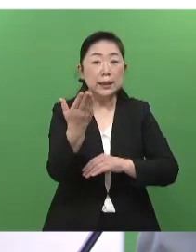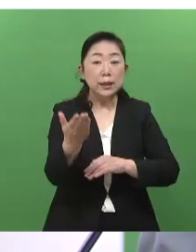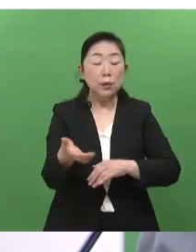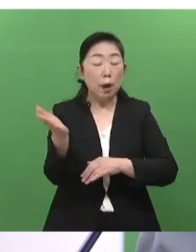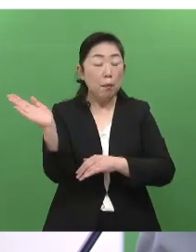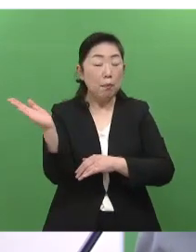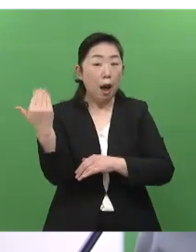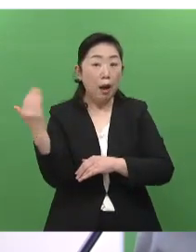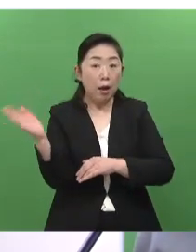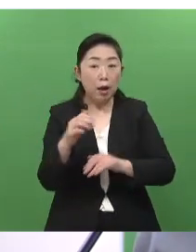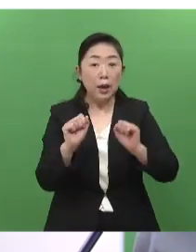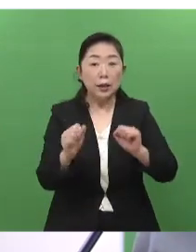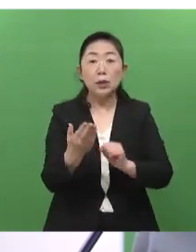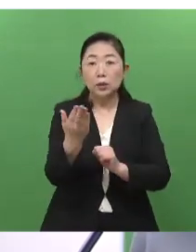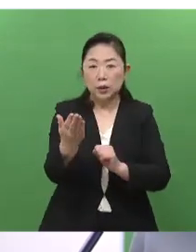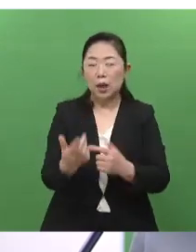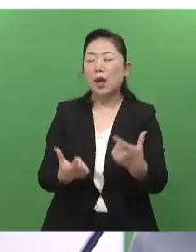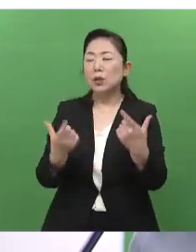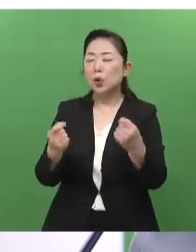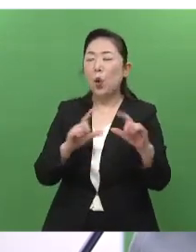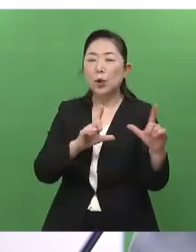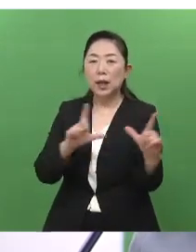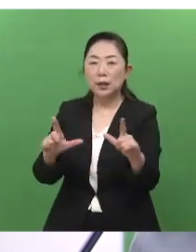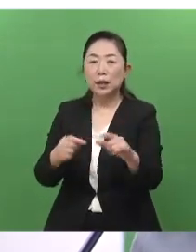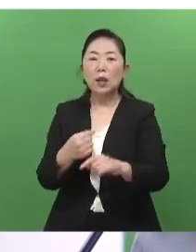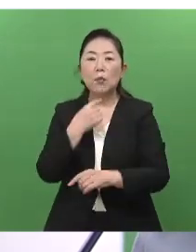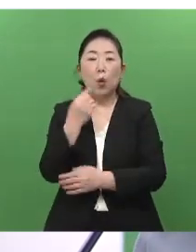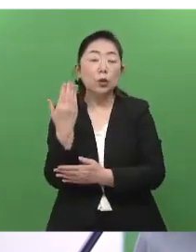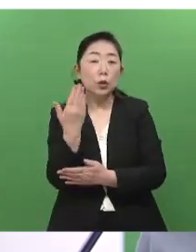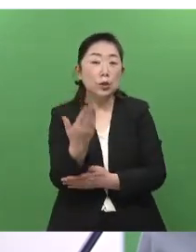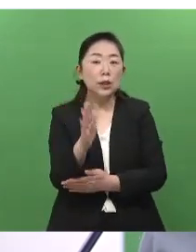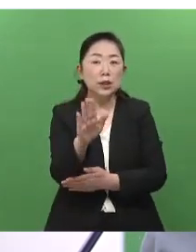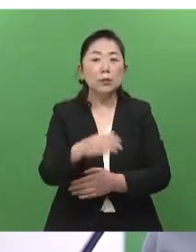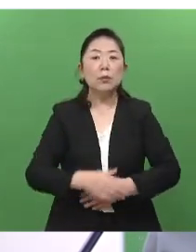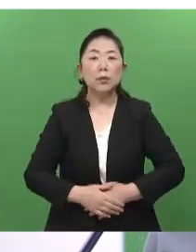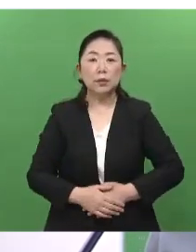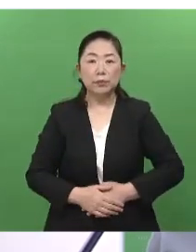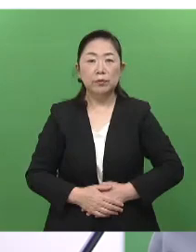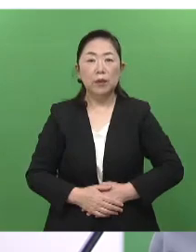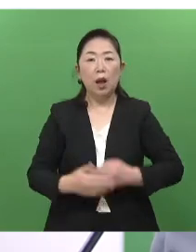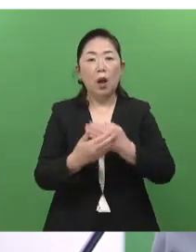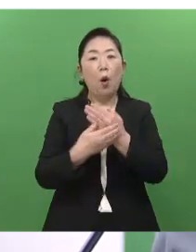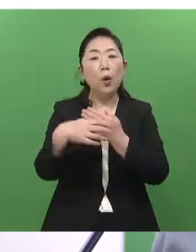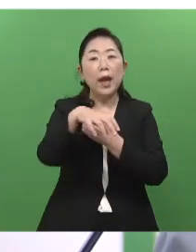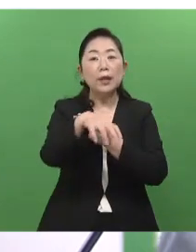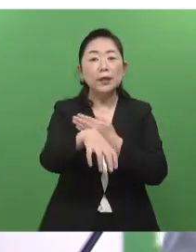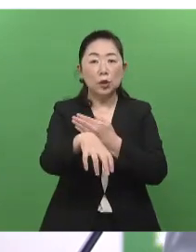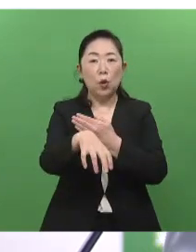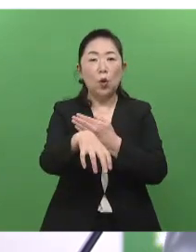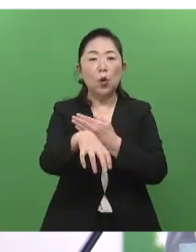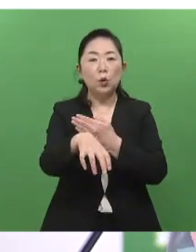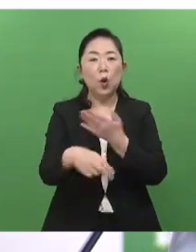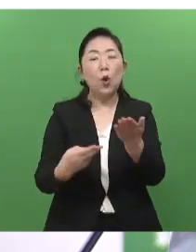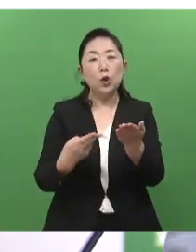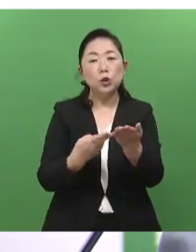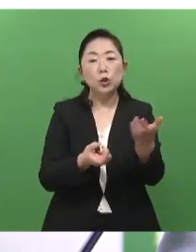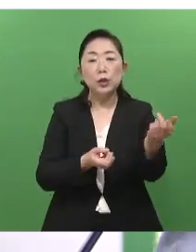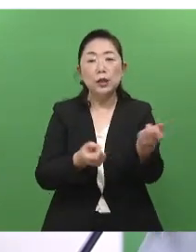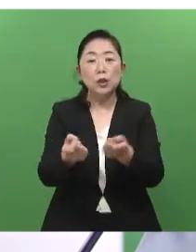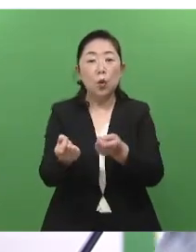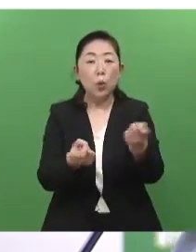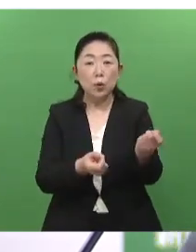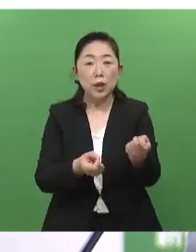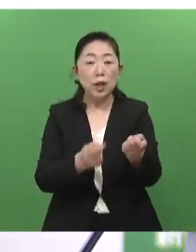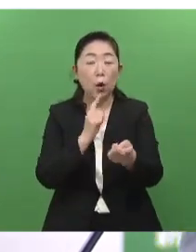か。もう前からやってるという私はそういう認識であります。 あともう一点だけすいません、冒頭で保健所ので入院調整のお話がありまし